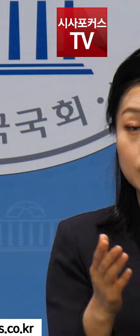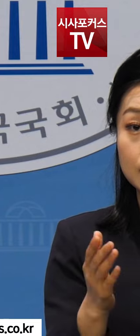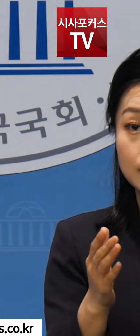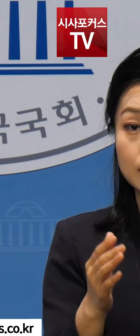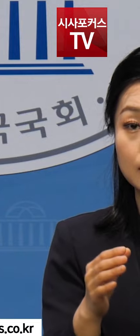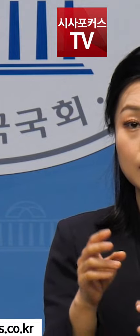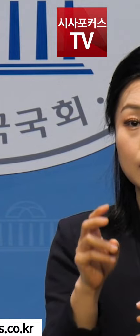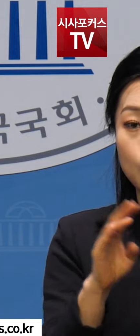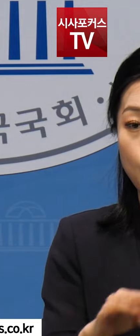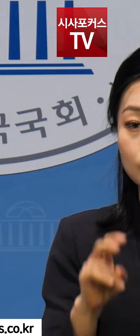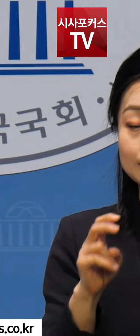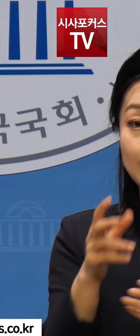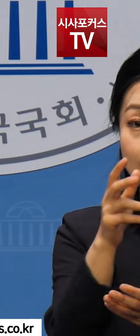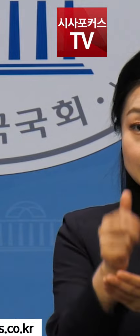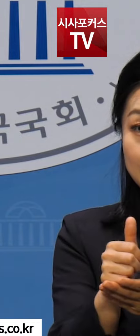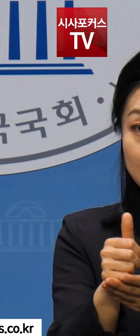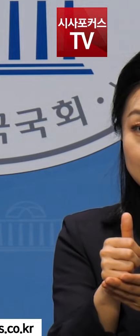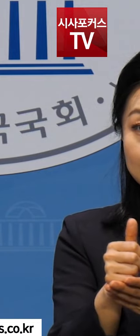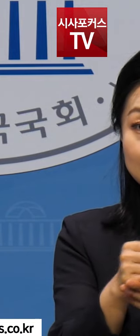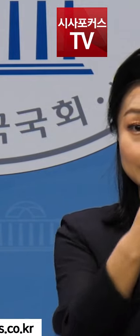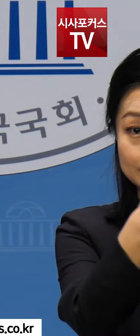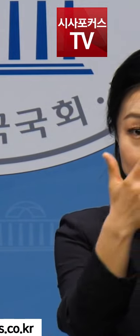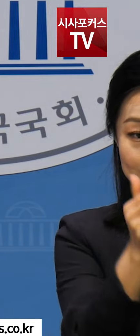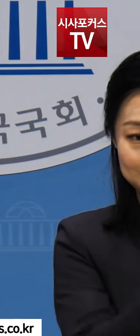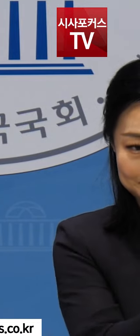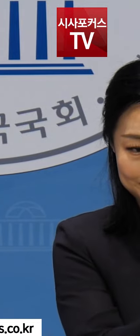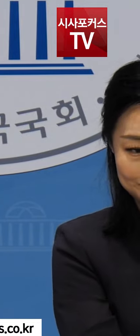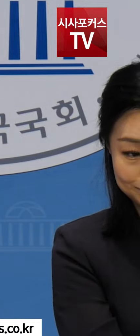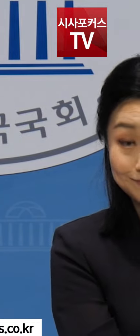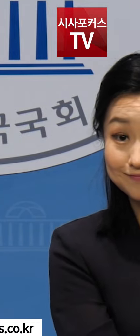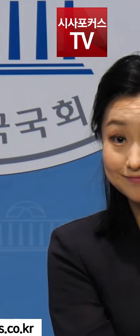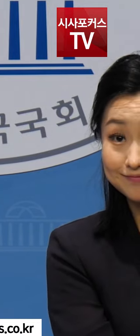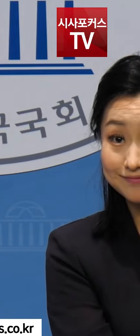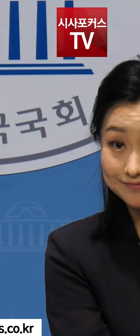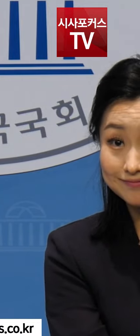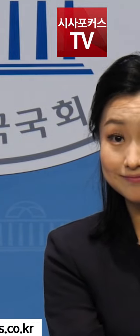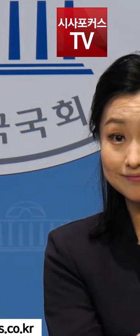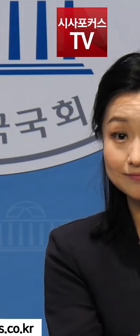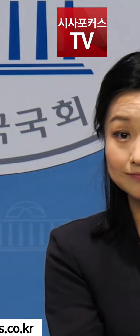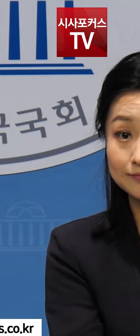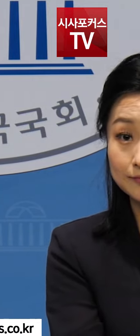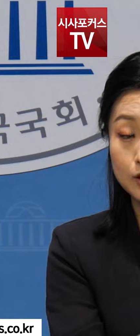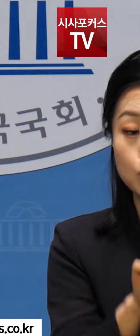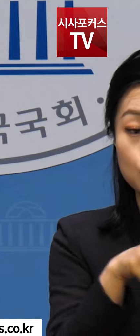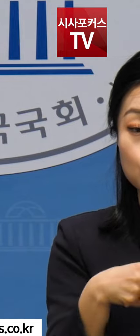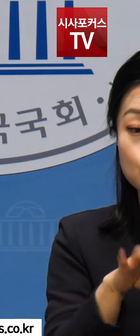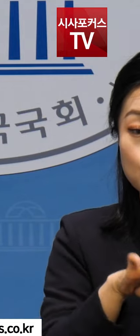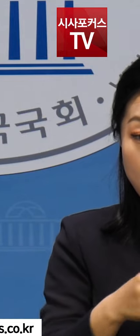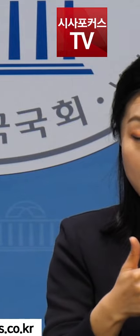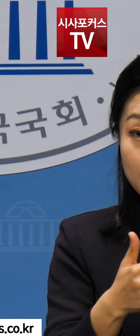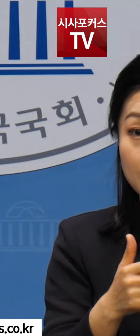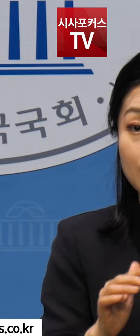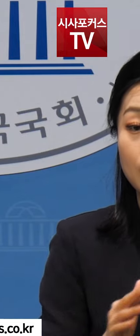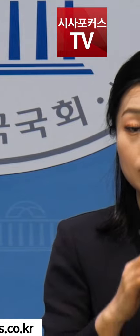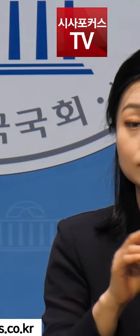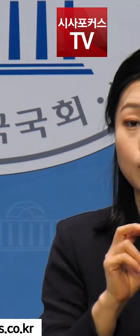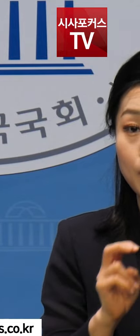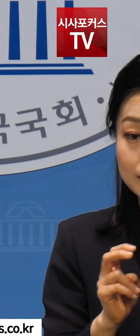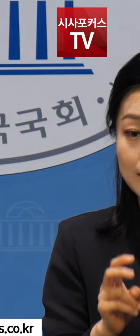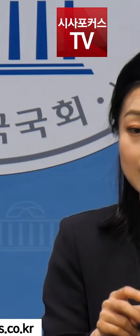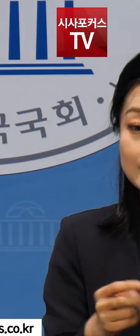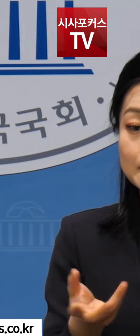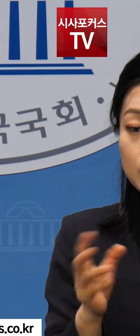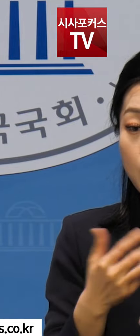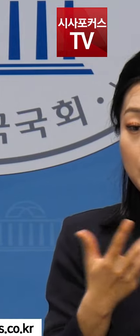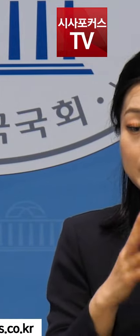경기관광공사 사장 시절 남욱 정민용으로부터 자금이 조성되어 만들어진 유원홀딩스의 금원 11억 8천만